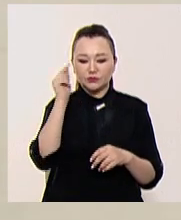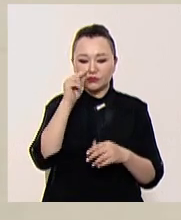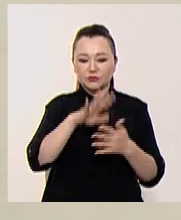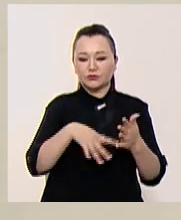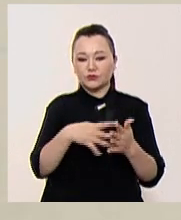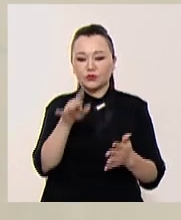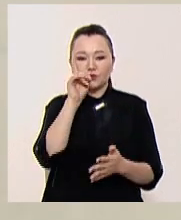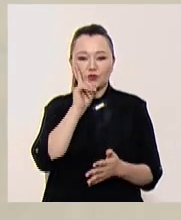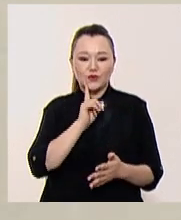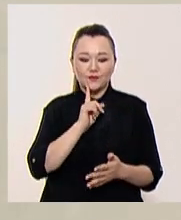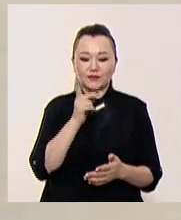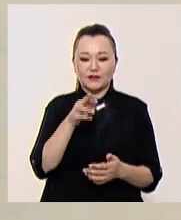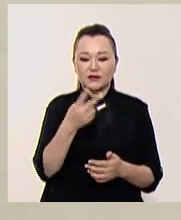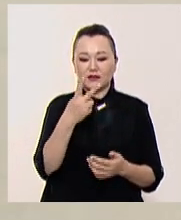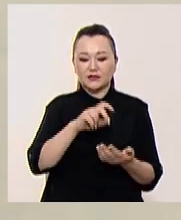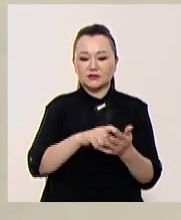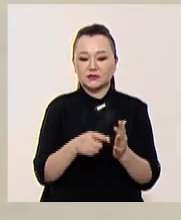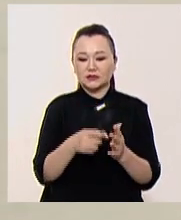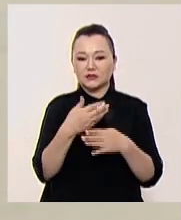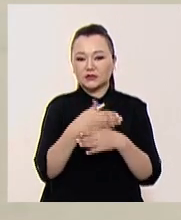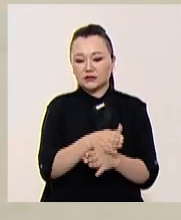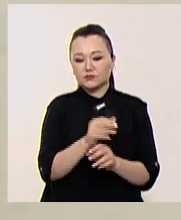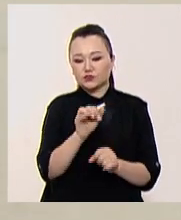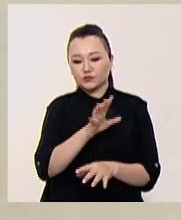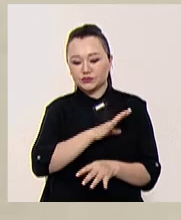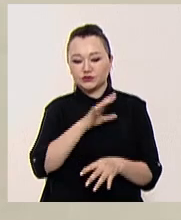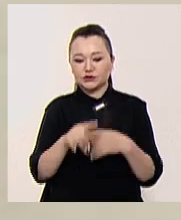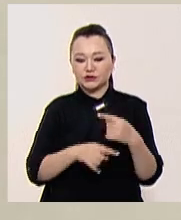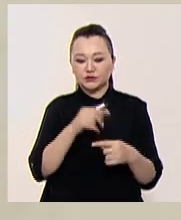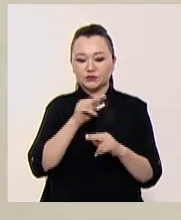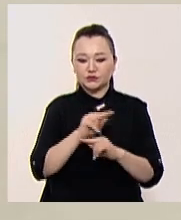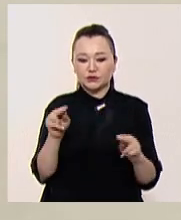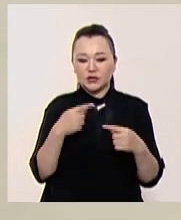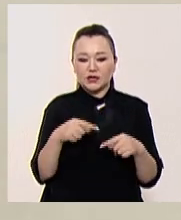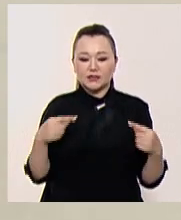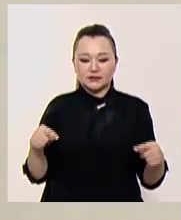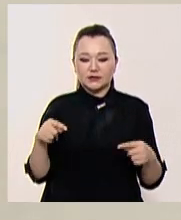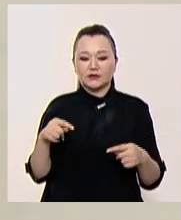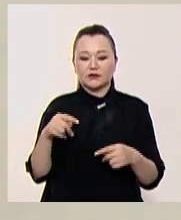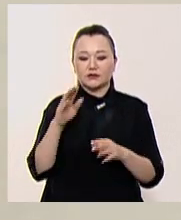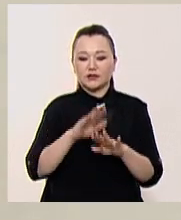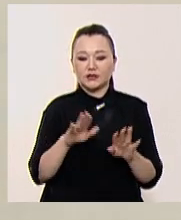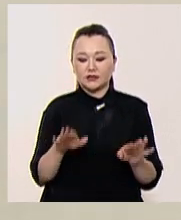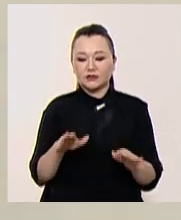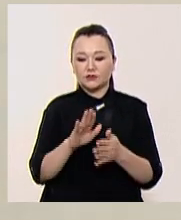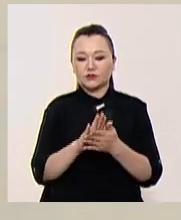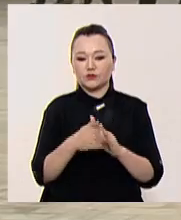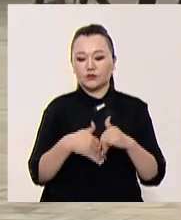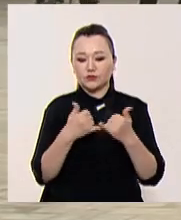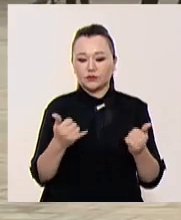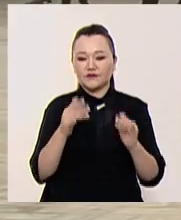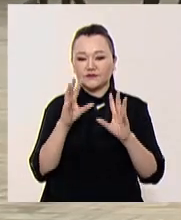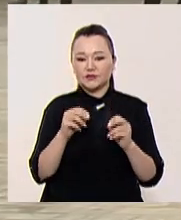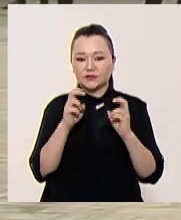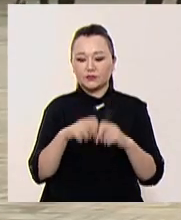графигі болғаннан кейін класты екіге бөлу арқылы, мүмкін бөлу арқылы осындай сияқты әртүрлі балаларға жағдай түрлер қарастырады.